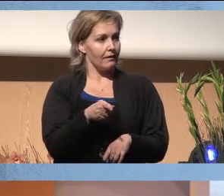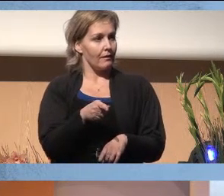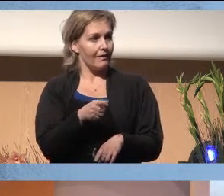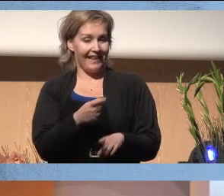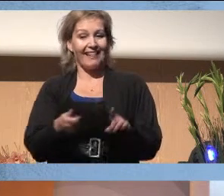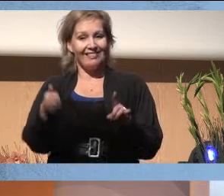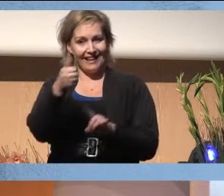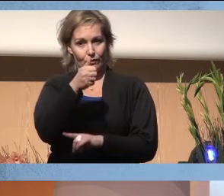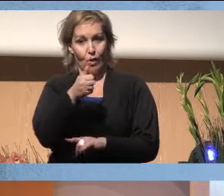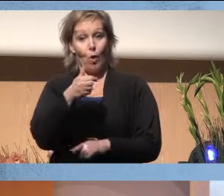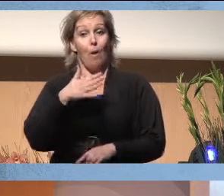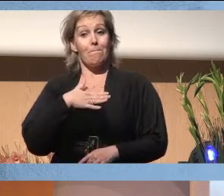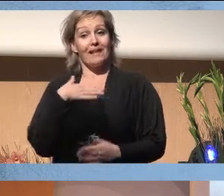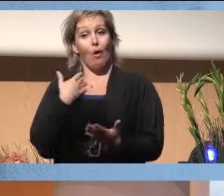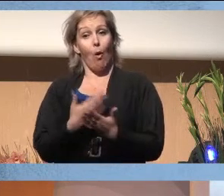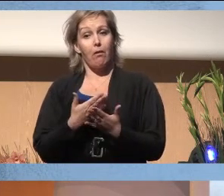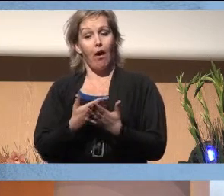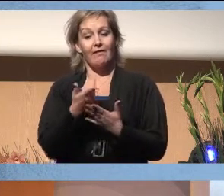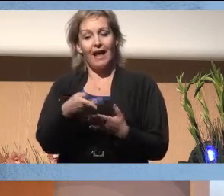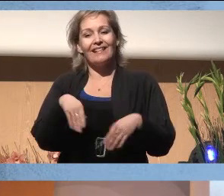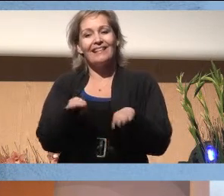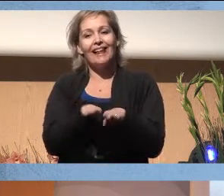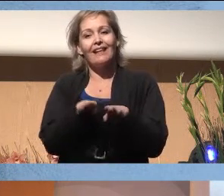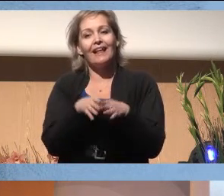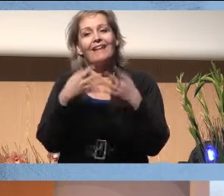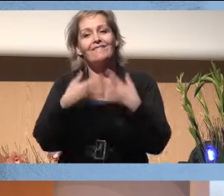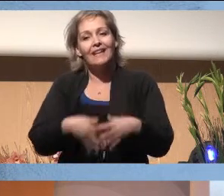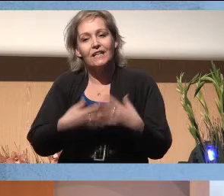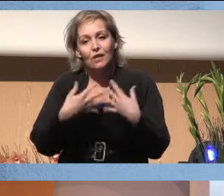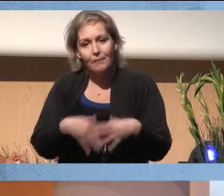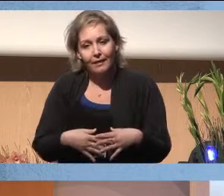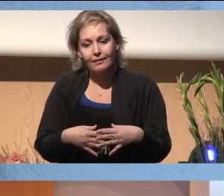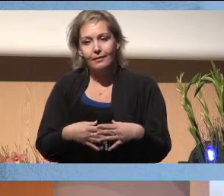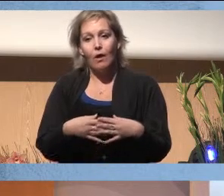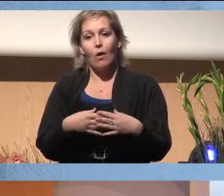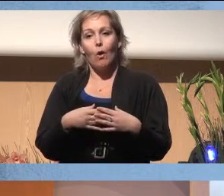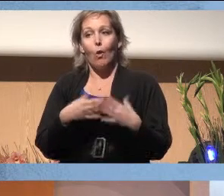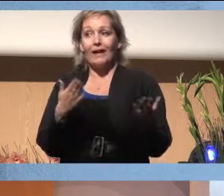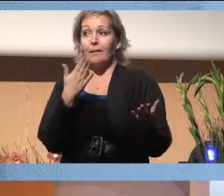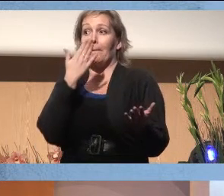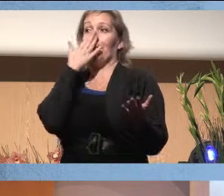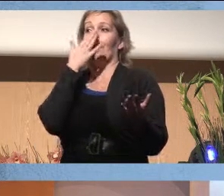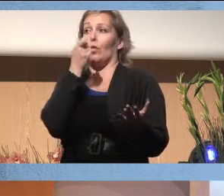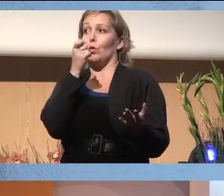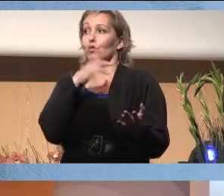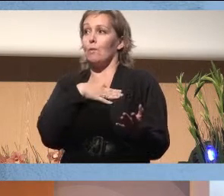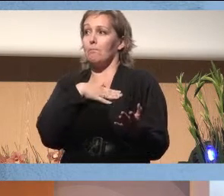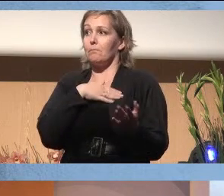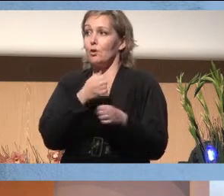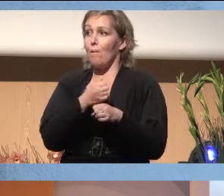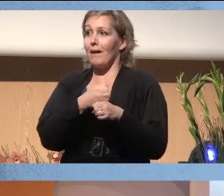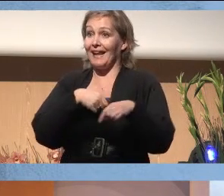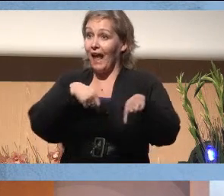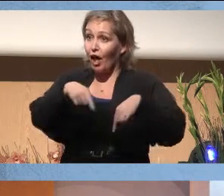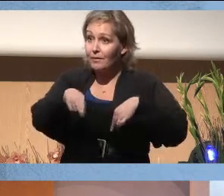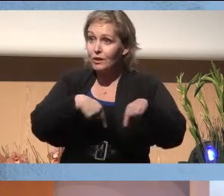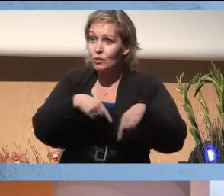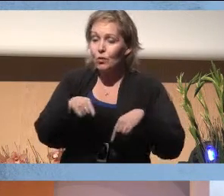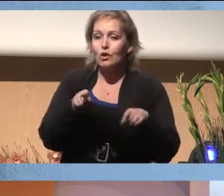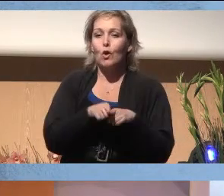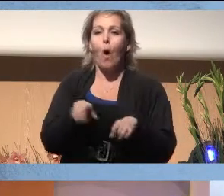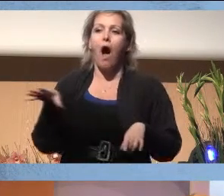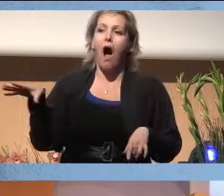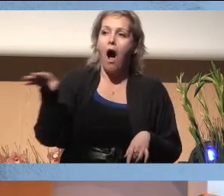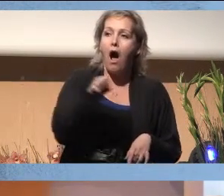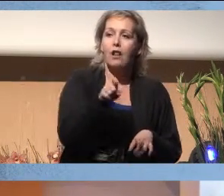Min oppgave, det er å tilrettelegge virksomheten, og uten å fornærme noen som jobber i administrasjonen, så må